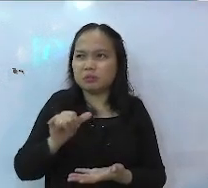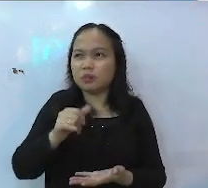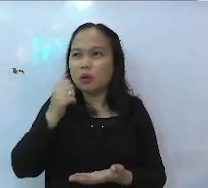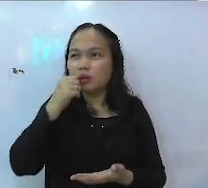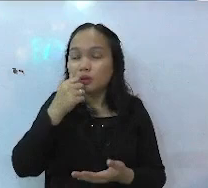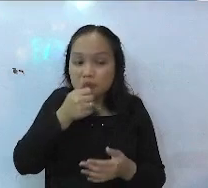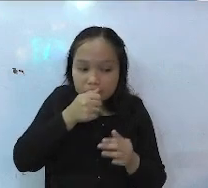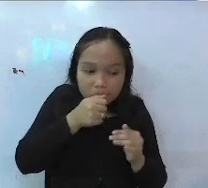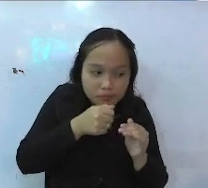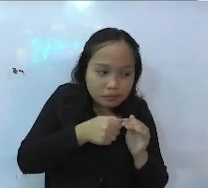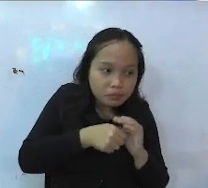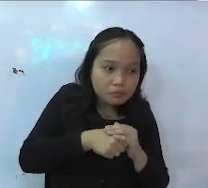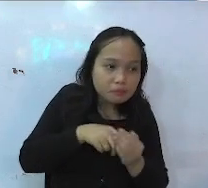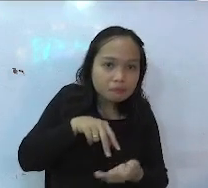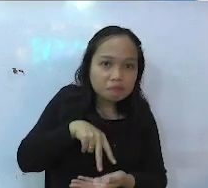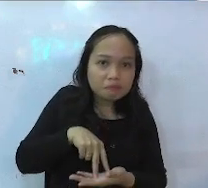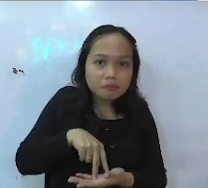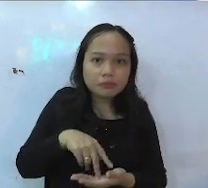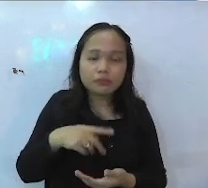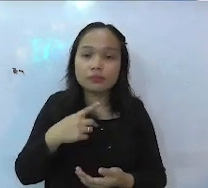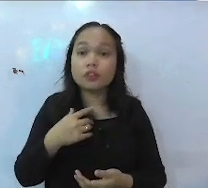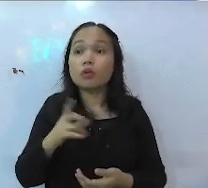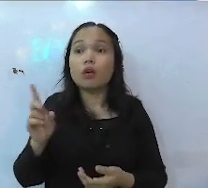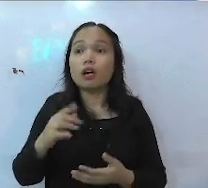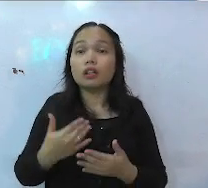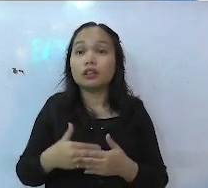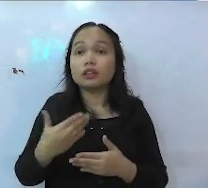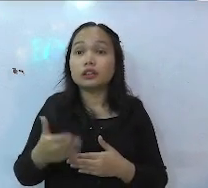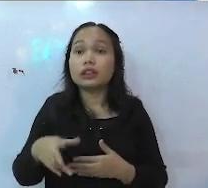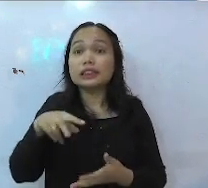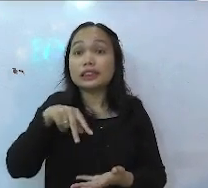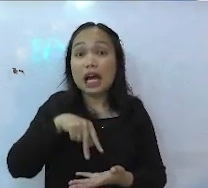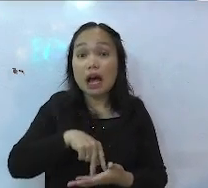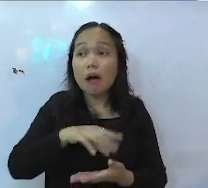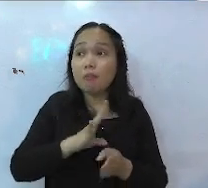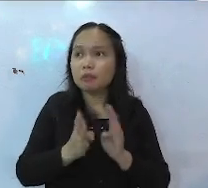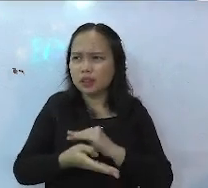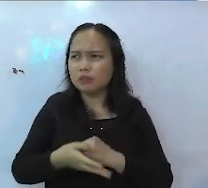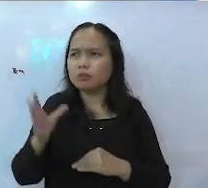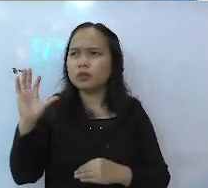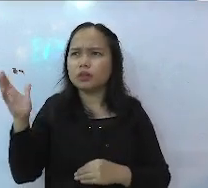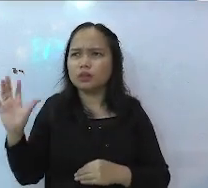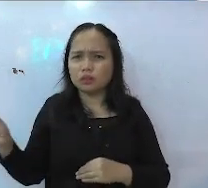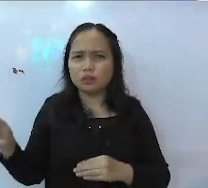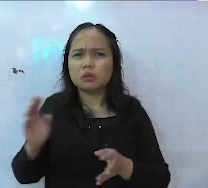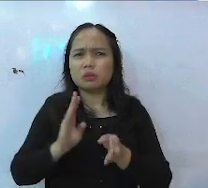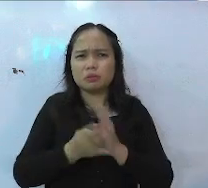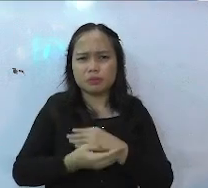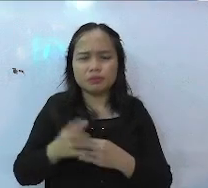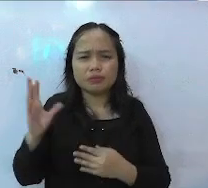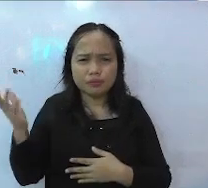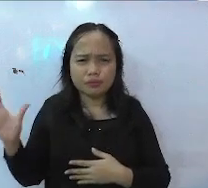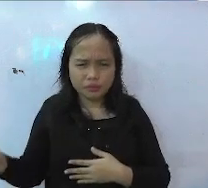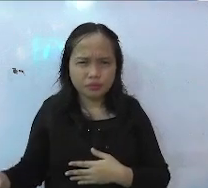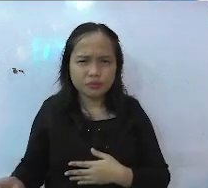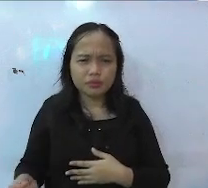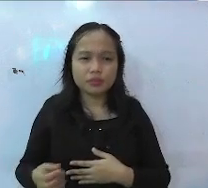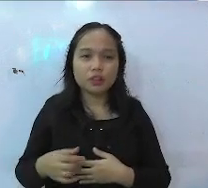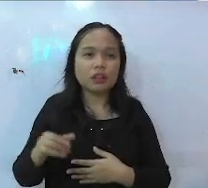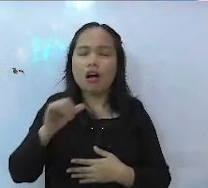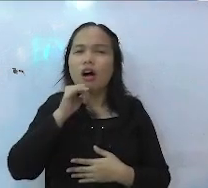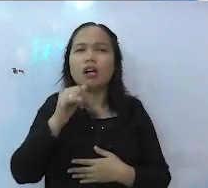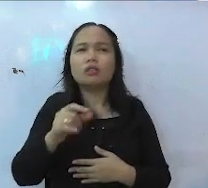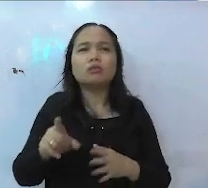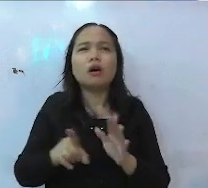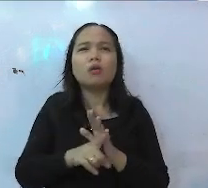alam mo yun Kaya nga ang ang kasunod dito stand out ilabas mo Yes Sir Amen hindi mo pwedeng